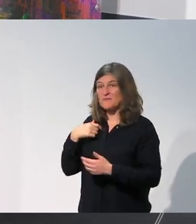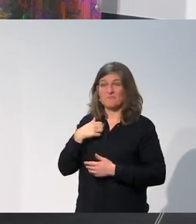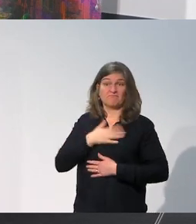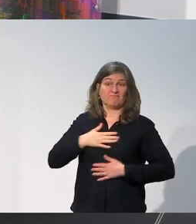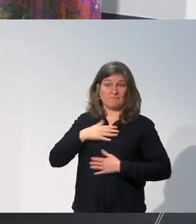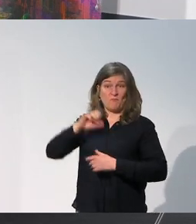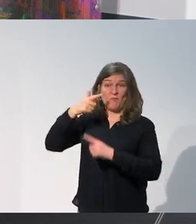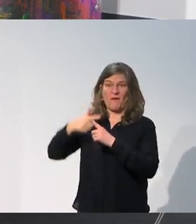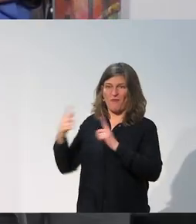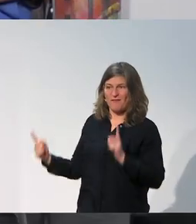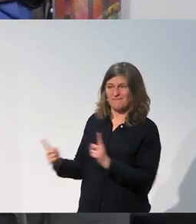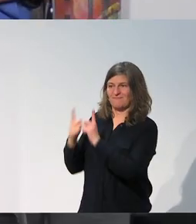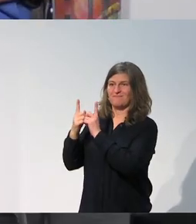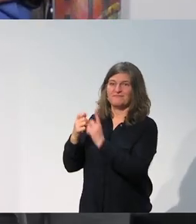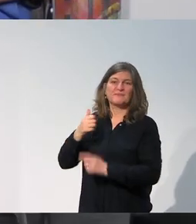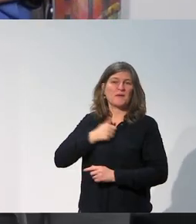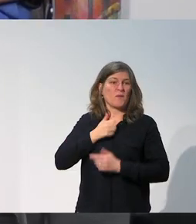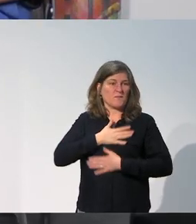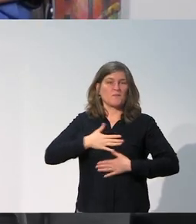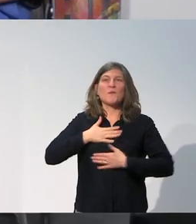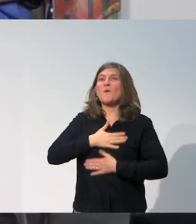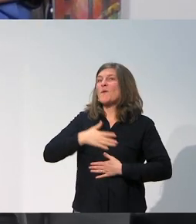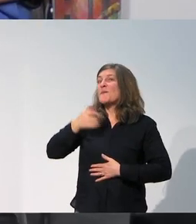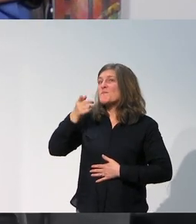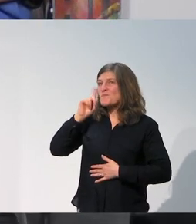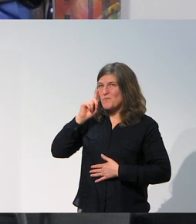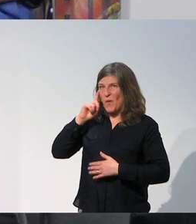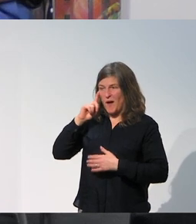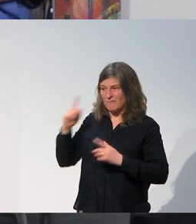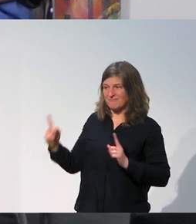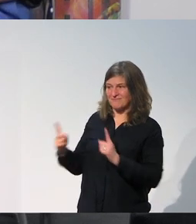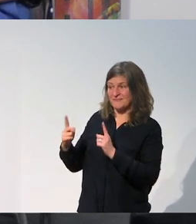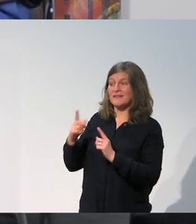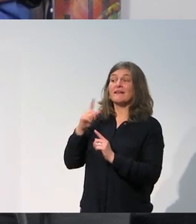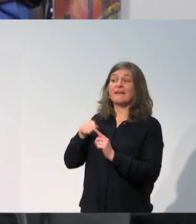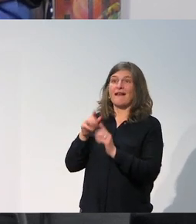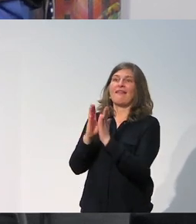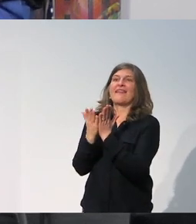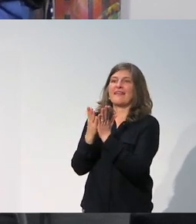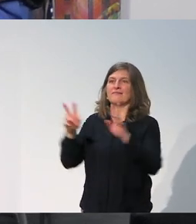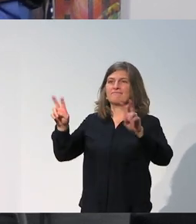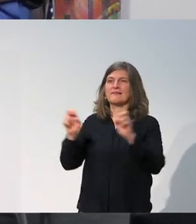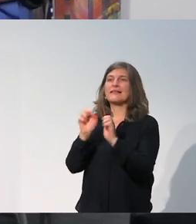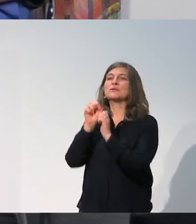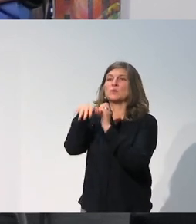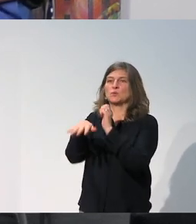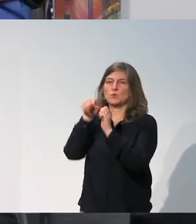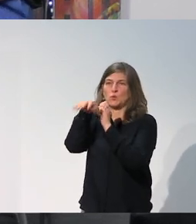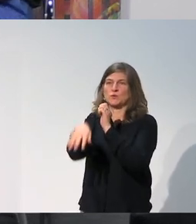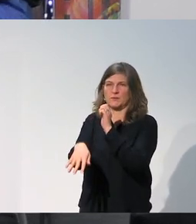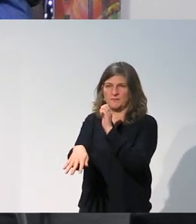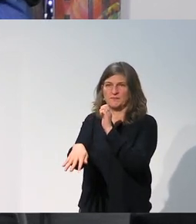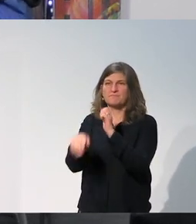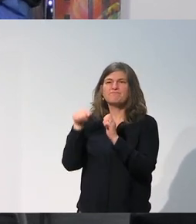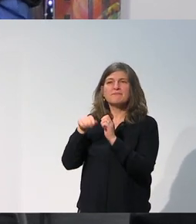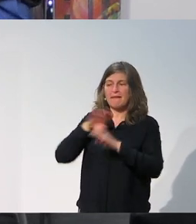fois qu'on se rencontre et je suis d'autant plus ravie que je vous rencontre sur ce livre-là, Les Sources, dernier ouvrage que vous